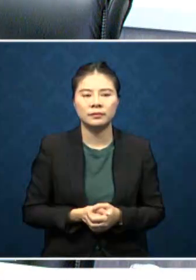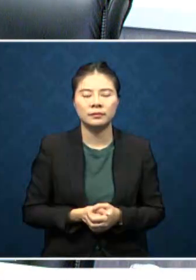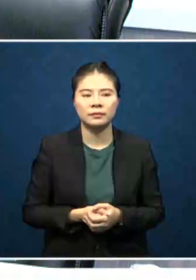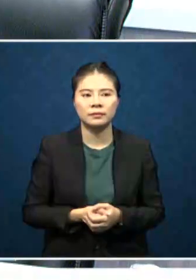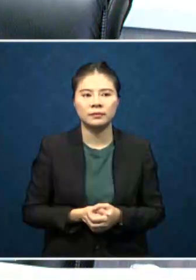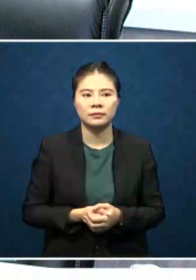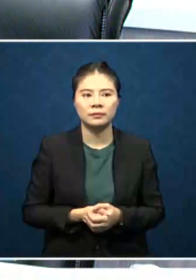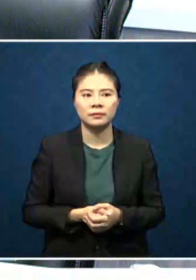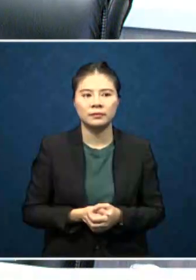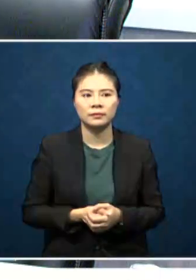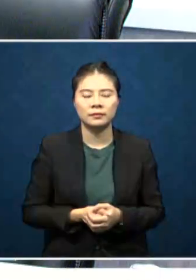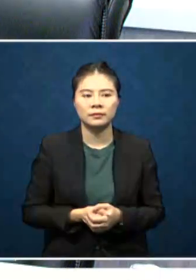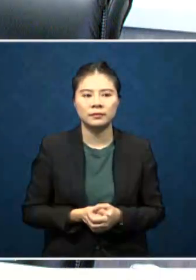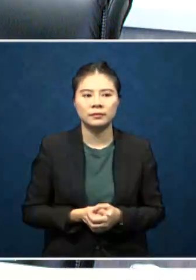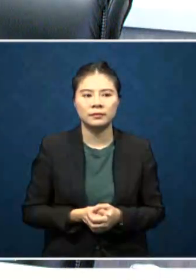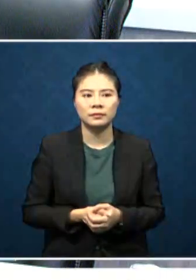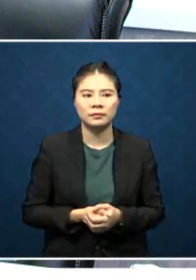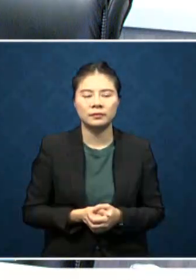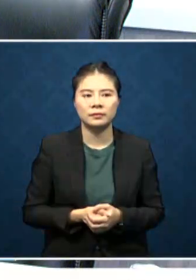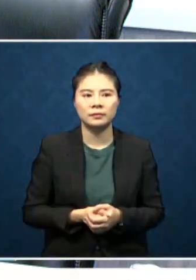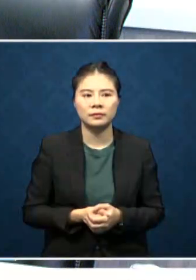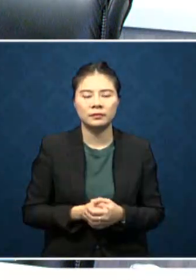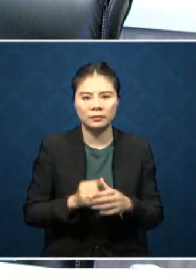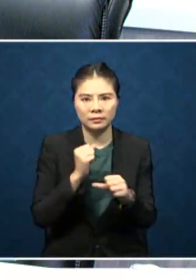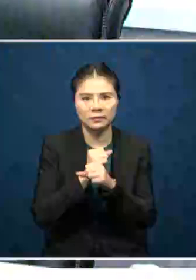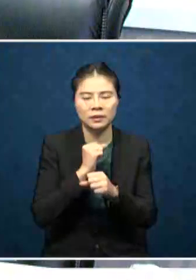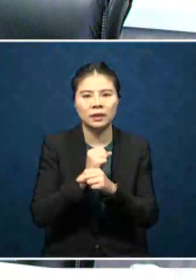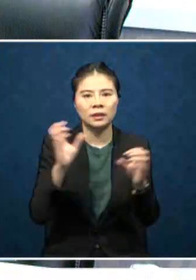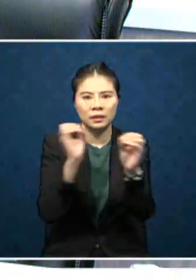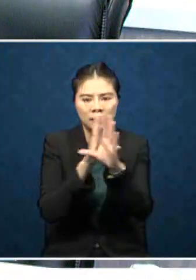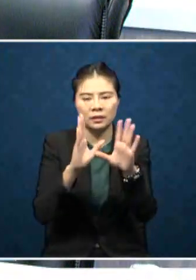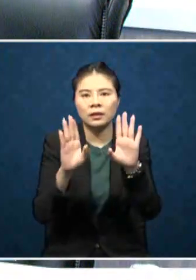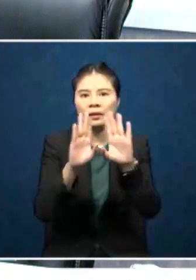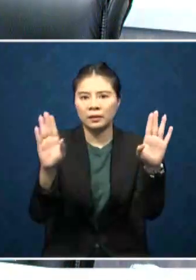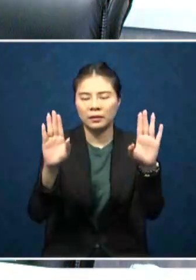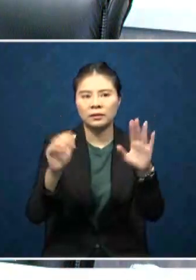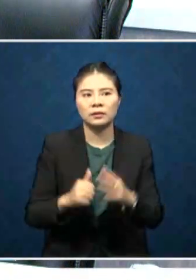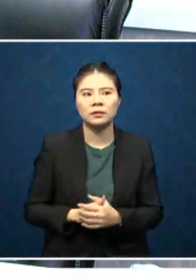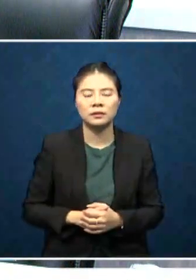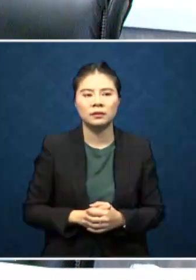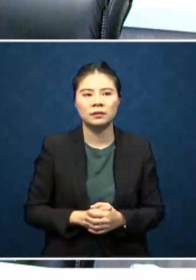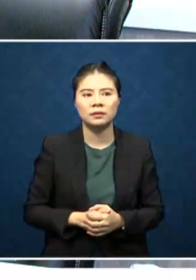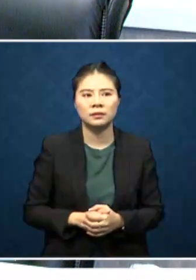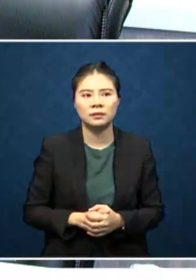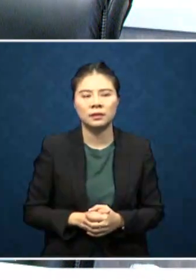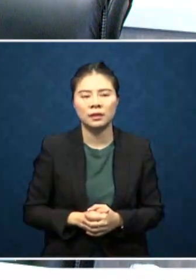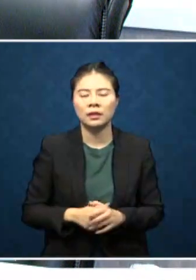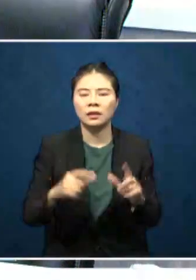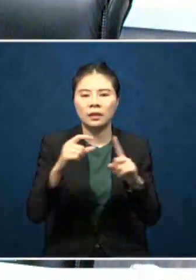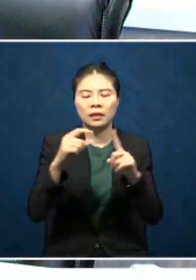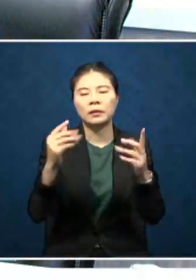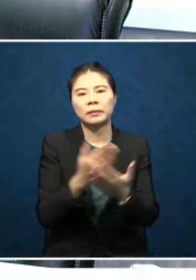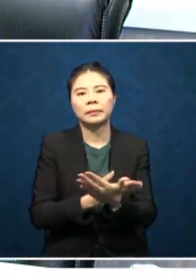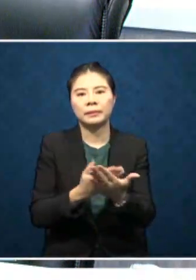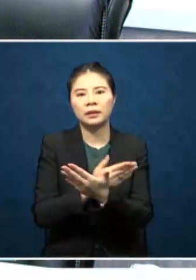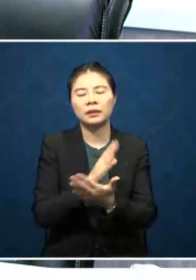ครับซึ่งเป็นการกระทำอย่างเปิดเผยในการประชุมวุฒิสภามีการเปิดเผยคำปรึกษาหารือ